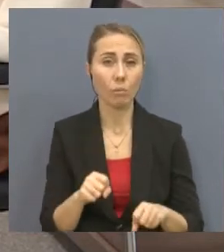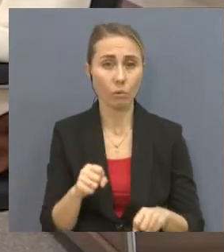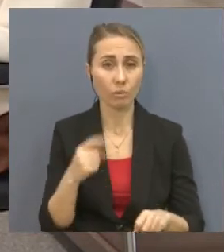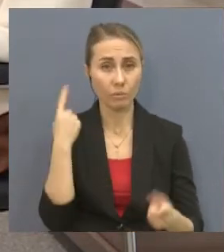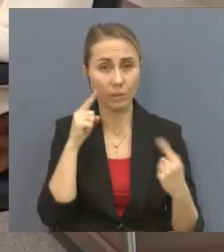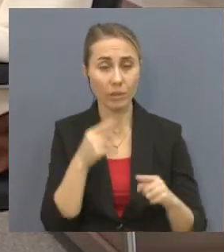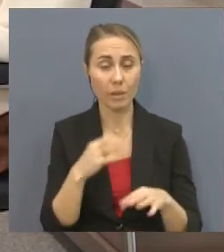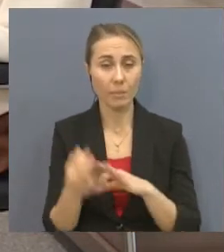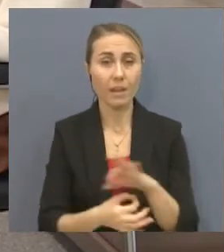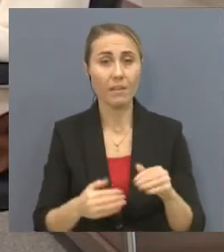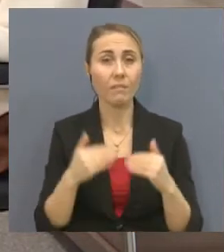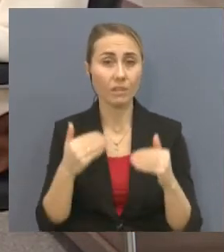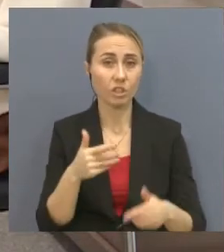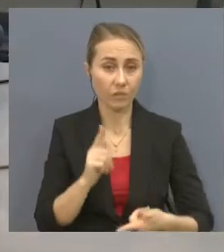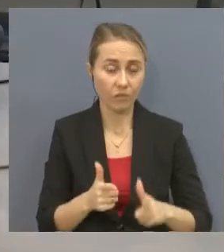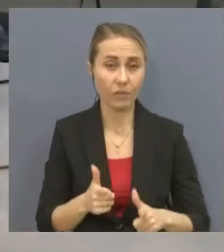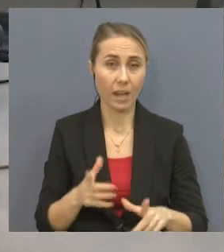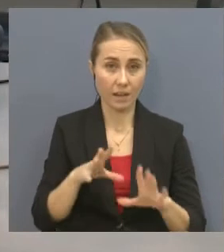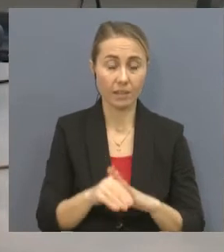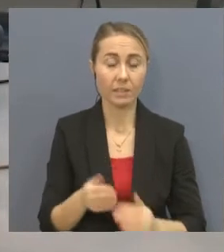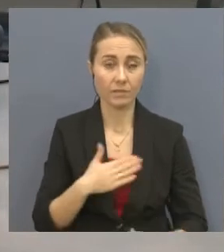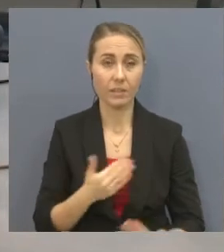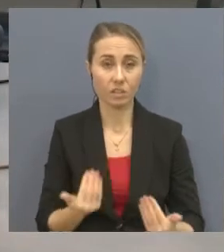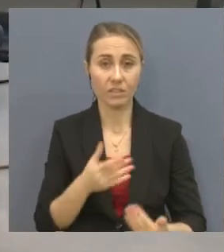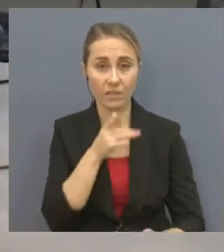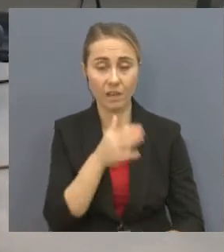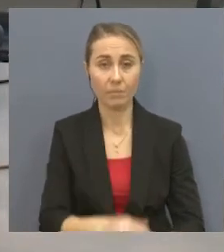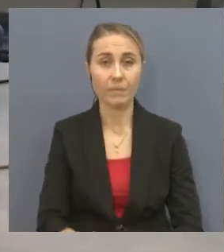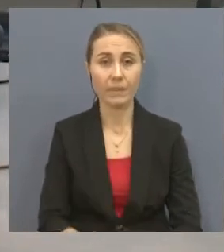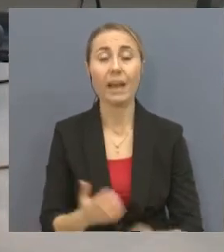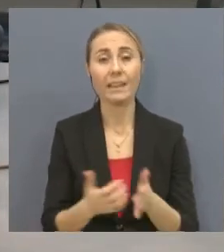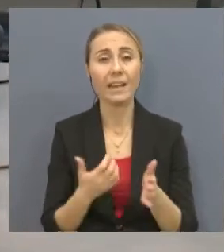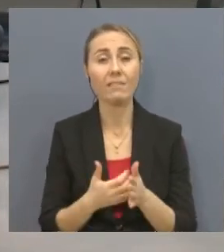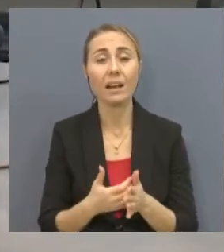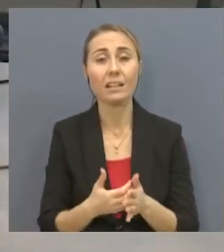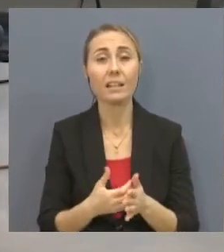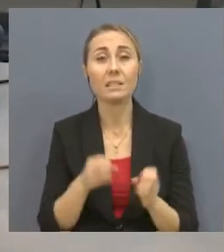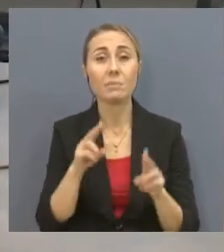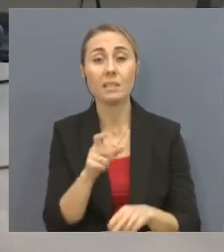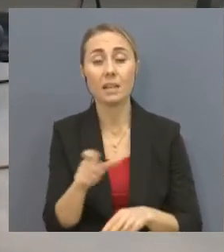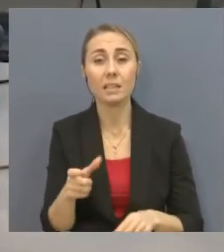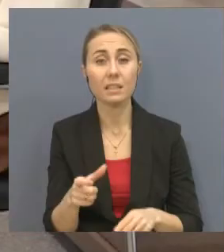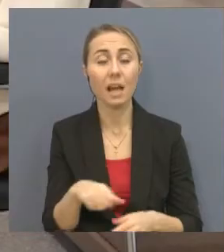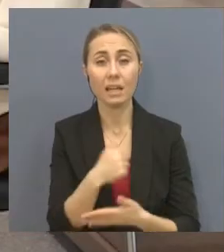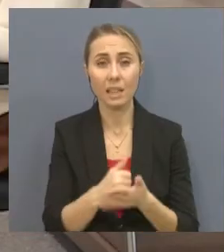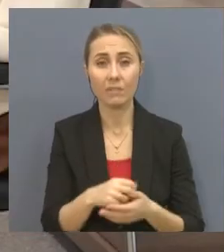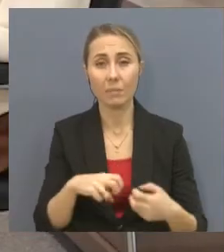о которых вы выше говорили в реальность это наверное нехватка кадров это основная проблема на сегодняшний день всего наверно казахстана